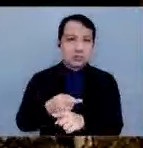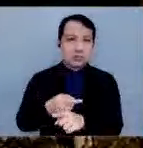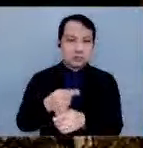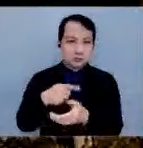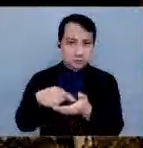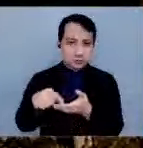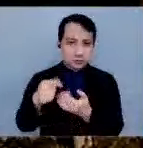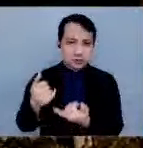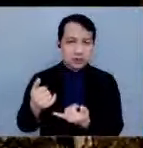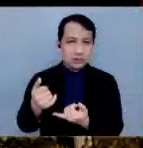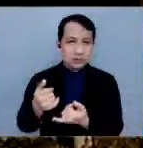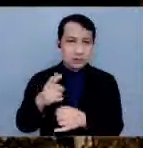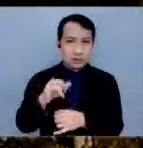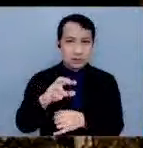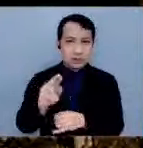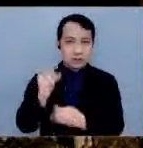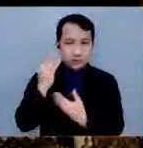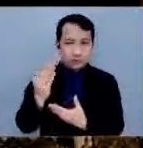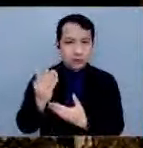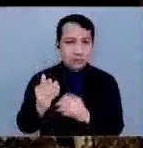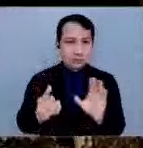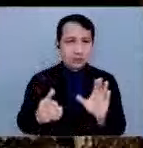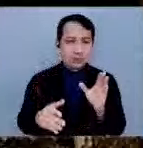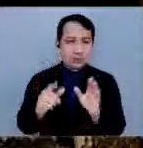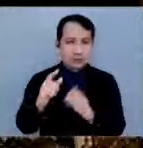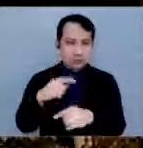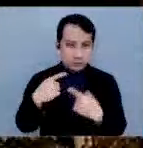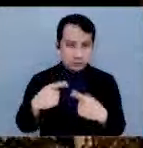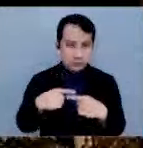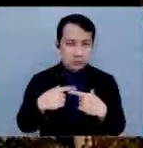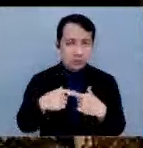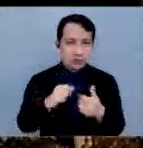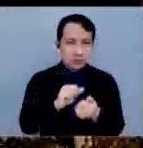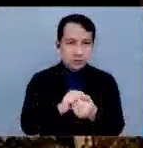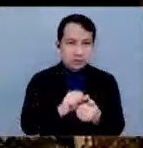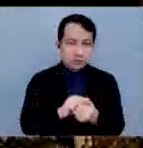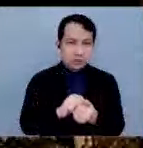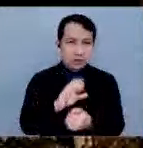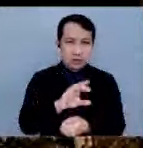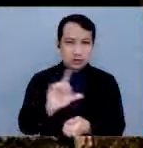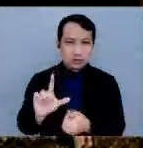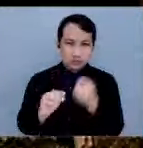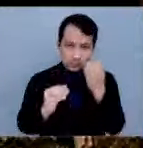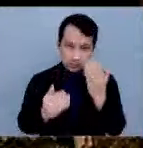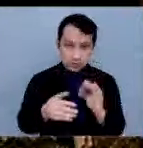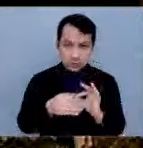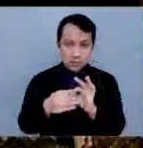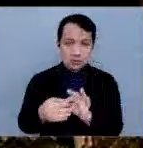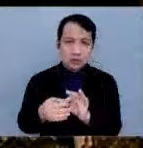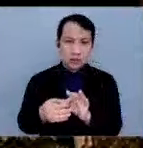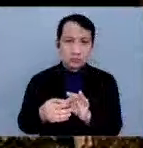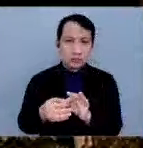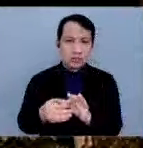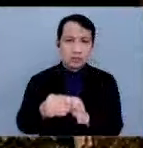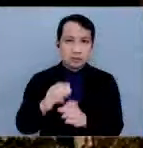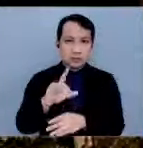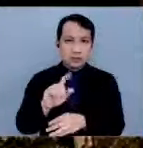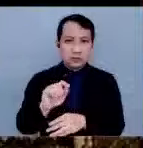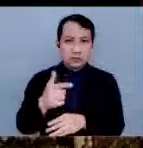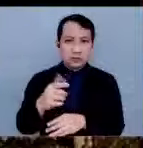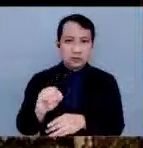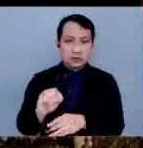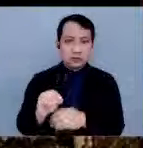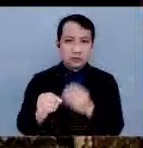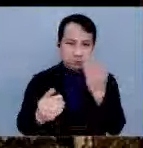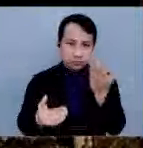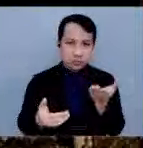Santa Rosa Sports Complex sa Laguna. Unang maghaharap ang Creamline Cool Smashers kontra Cherry Tigo Crossovers. Susunod naman